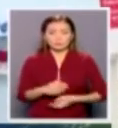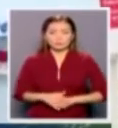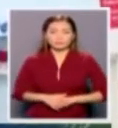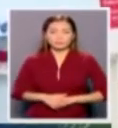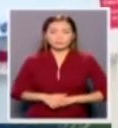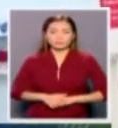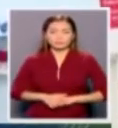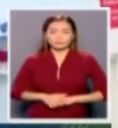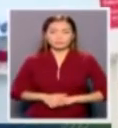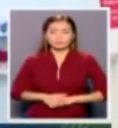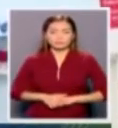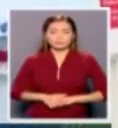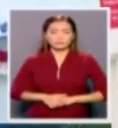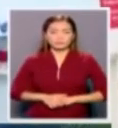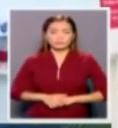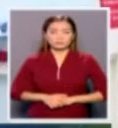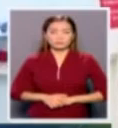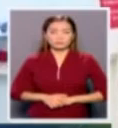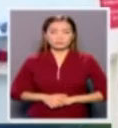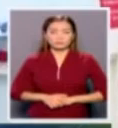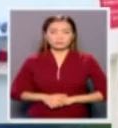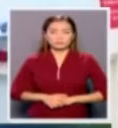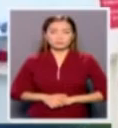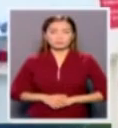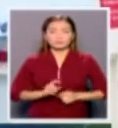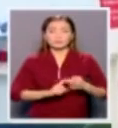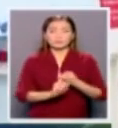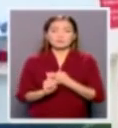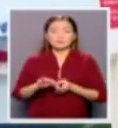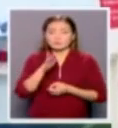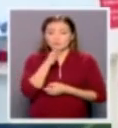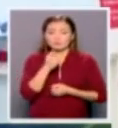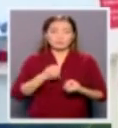особенно в этот период, в этом году, в период пандемии,